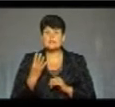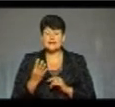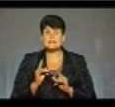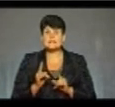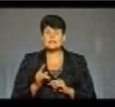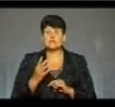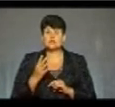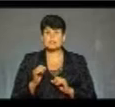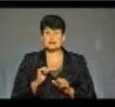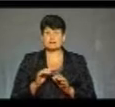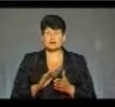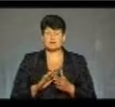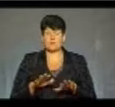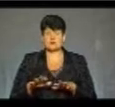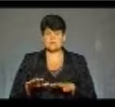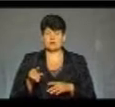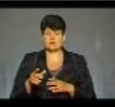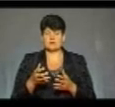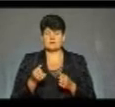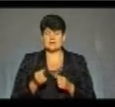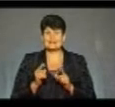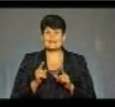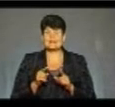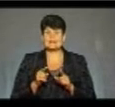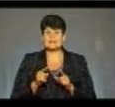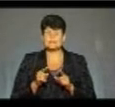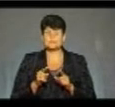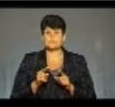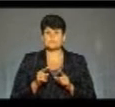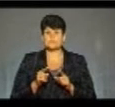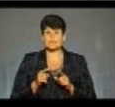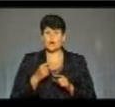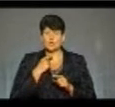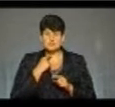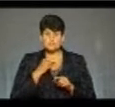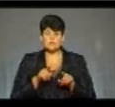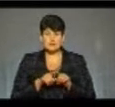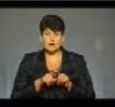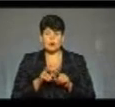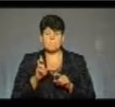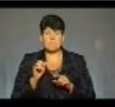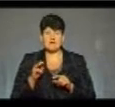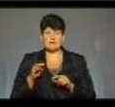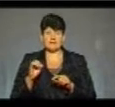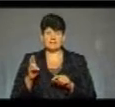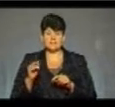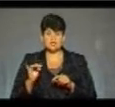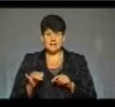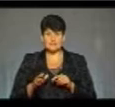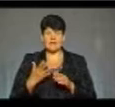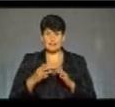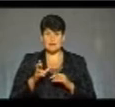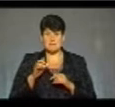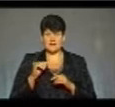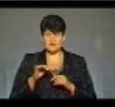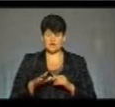4 керівні посади. Вони набрали рівно стільки ж голосів, скільки Батьківщина, але